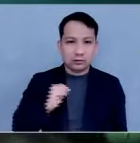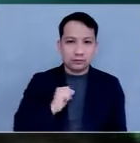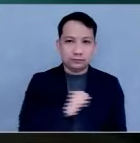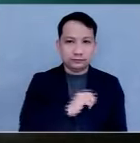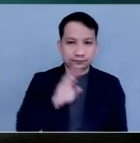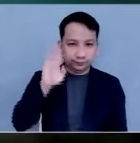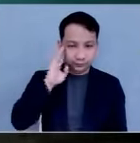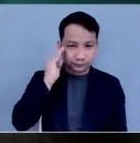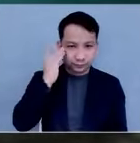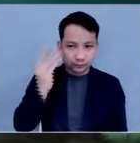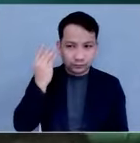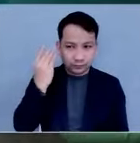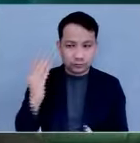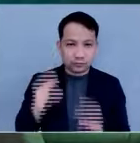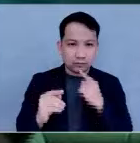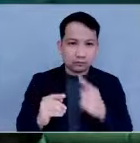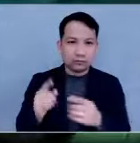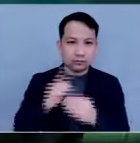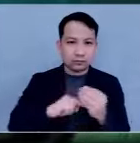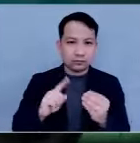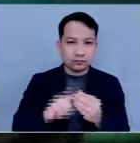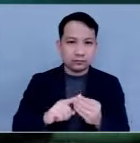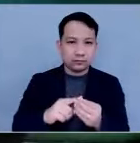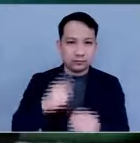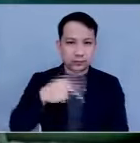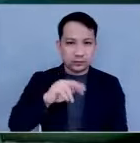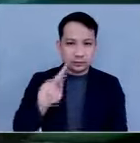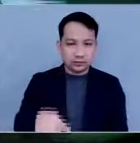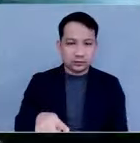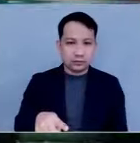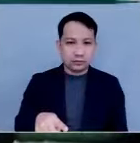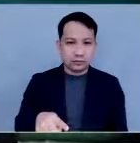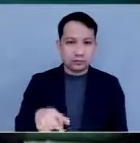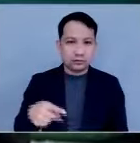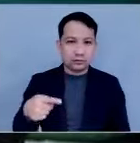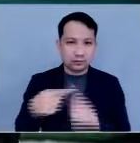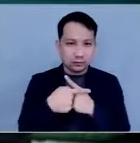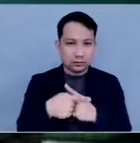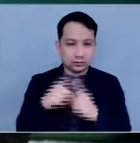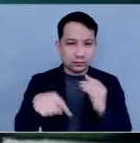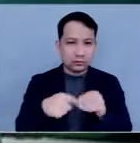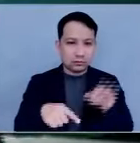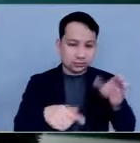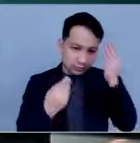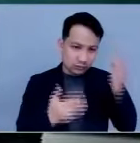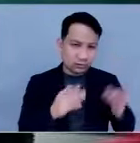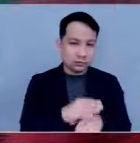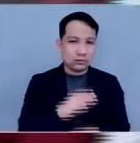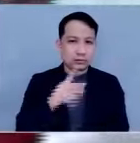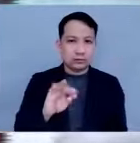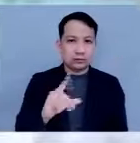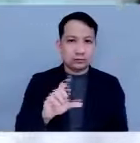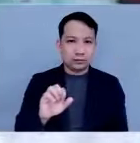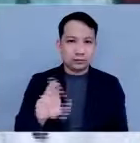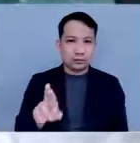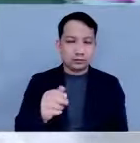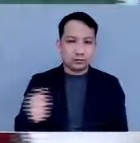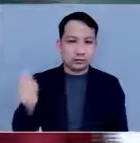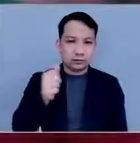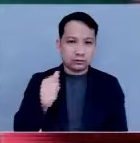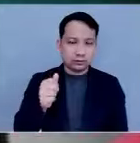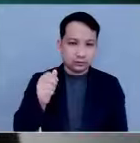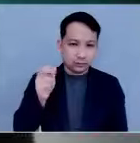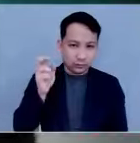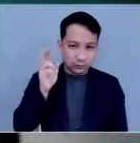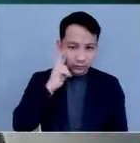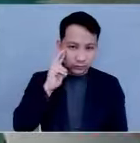Rosa ang pahayag ng ilang dating PNP chief na kumukondena sa naging pahayag ni PAGOR Senior Vice President Raul